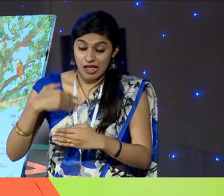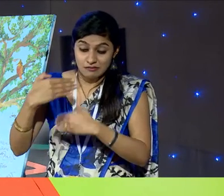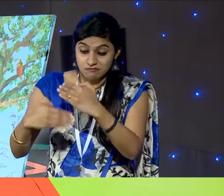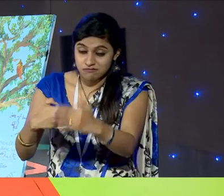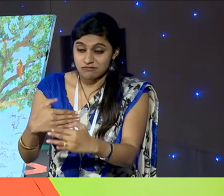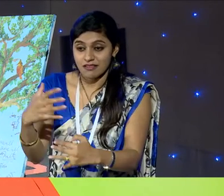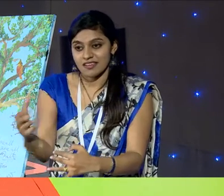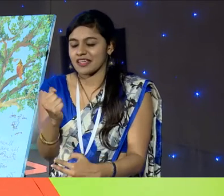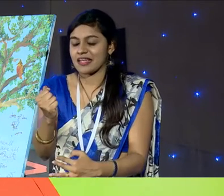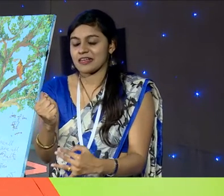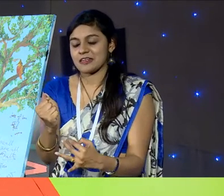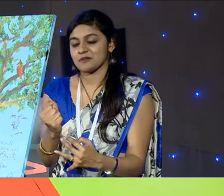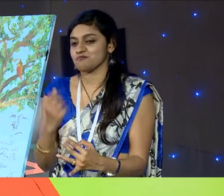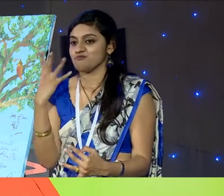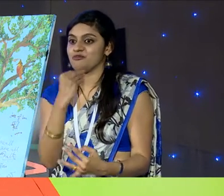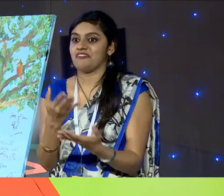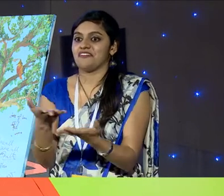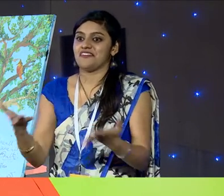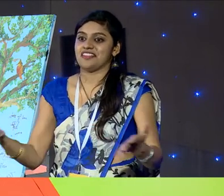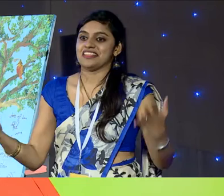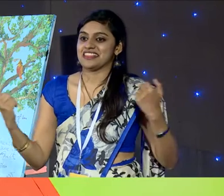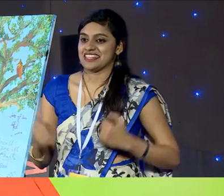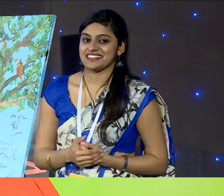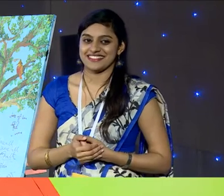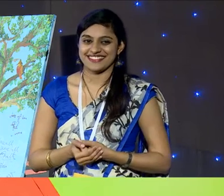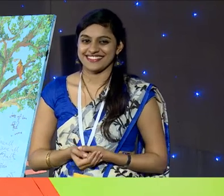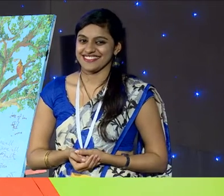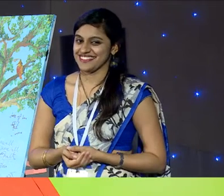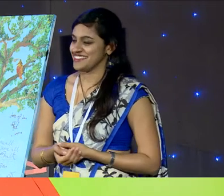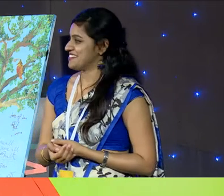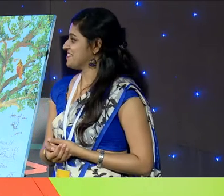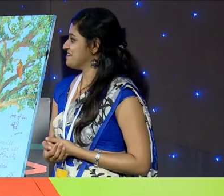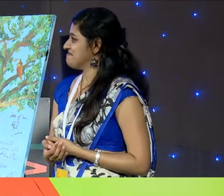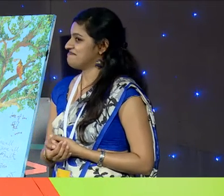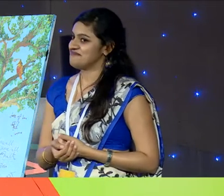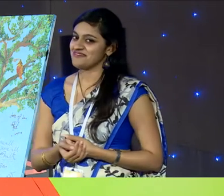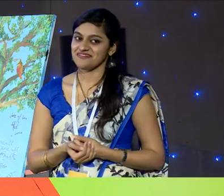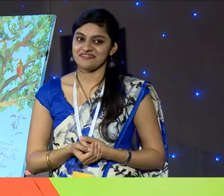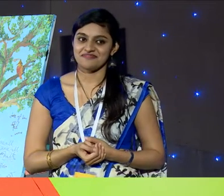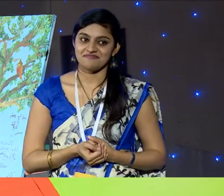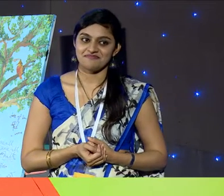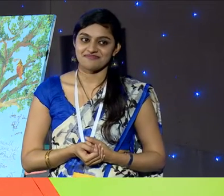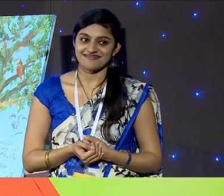हमने तो कई मजारों पे अनगिनत फूलों को खिलते देखा है, फूलों को खिलते देखा है।